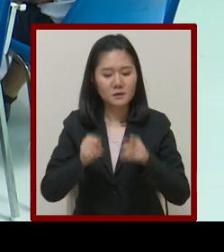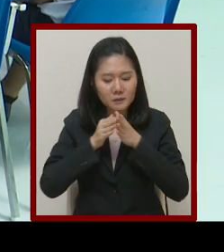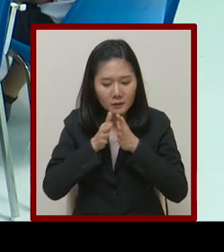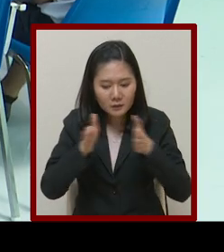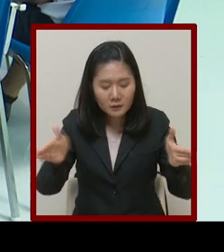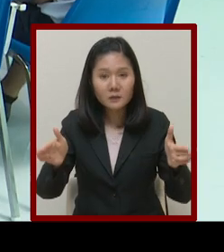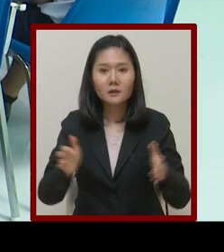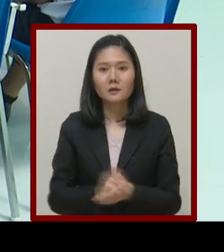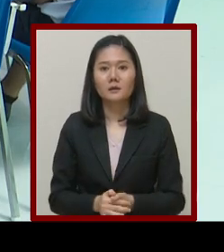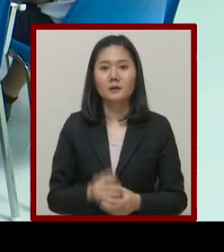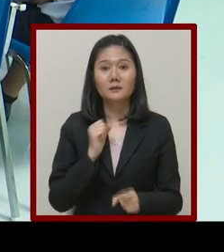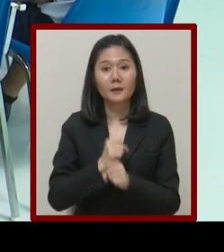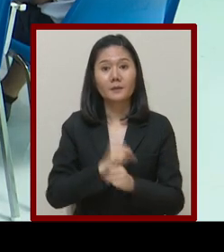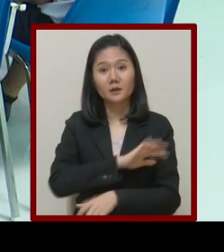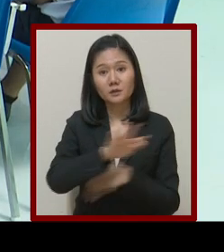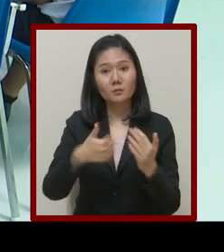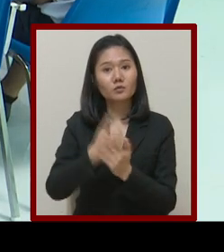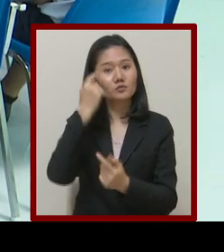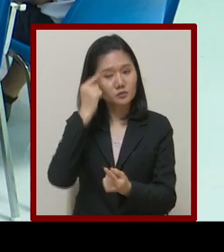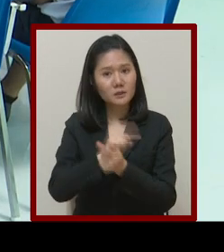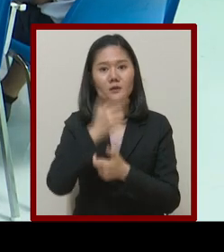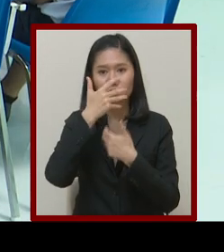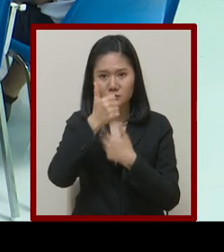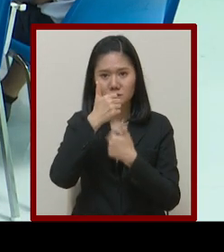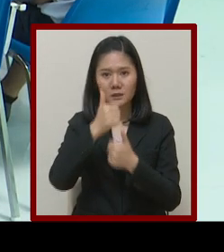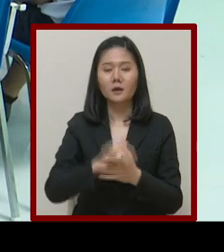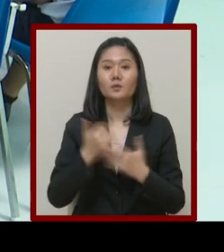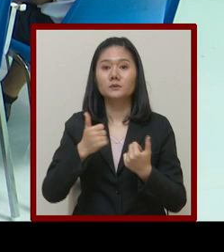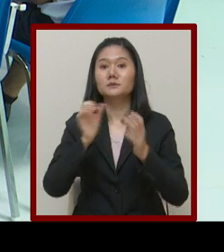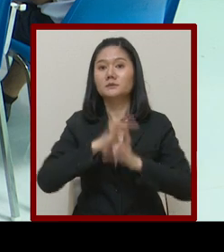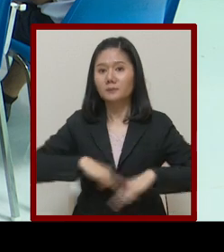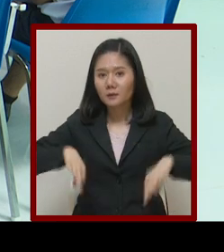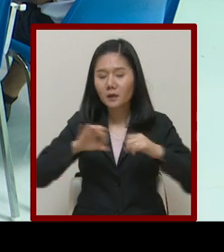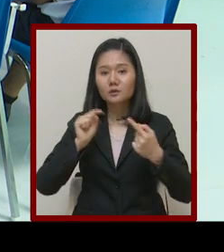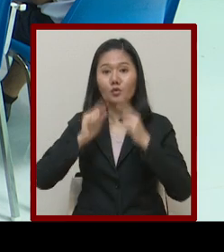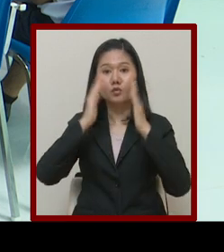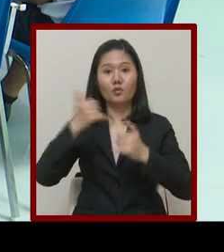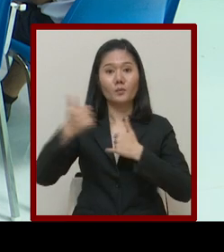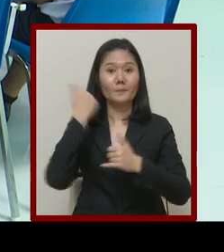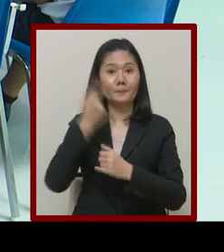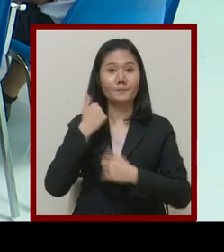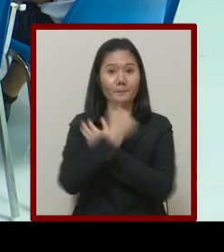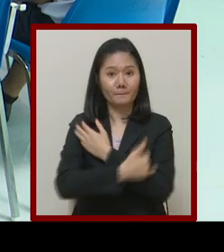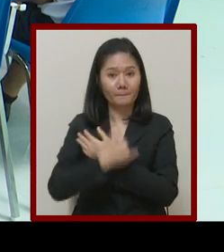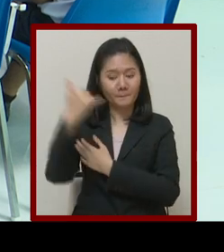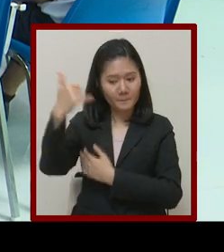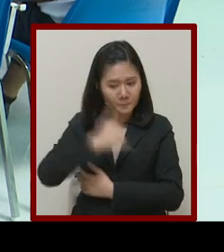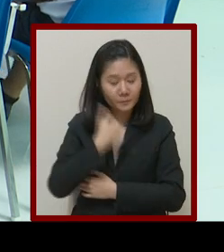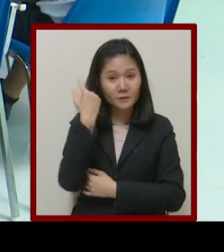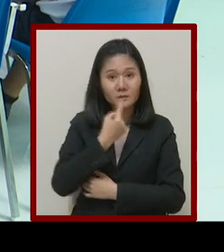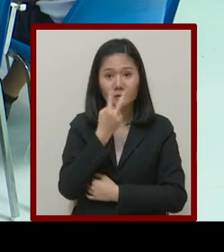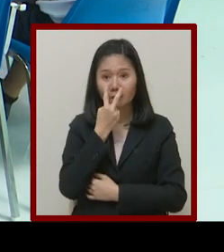งกว้างทำให้เป็นที่รู้จักและก็มีความสนใจและโดยเฉพาะกับนักท่องเที่ยวชาวต่างชาตินะคะ